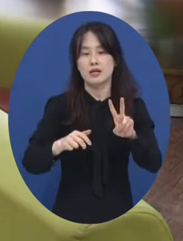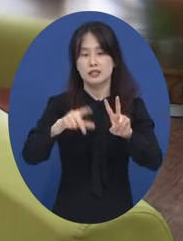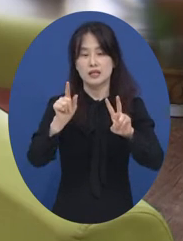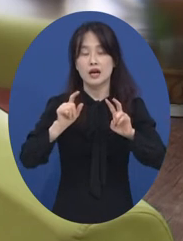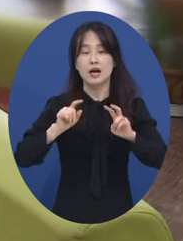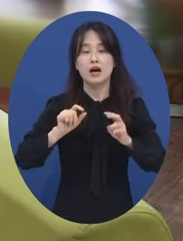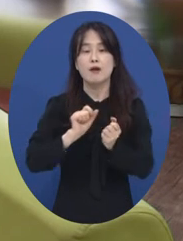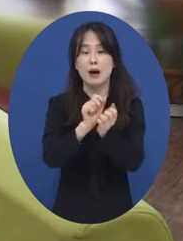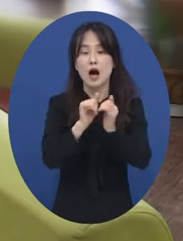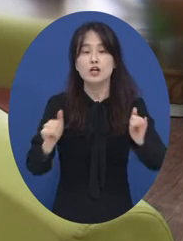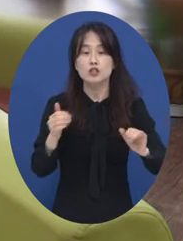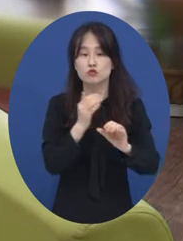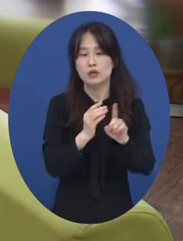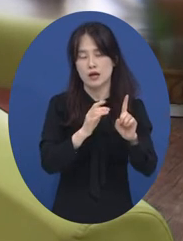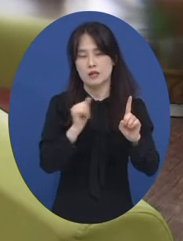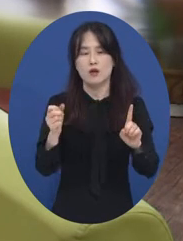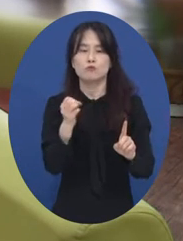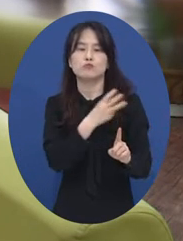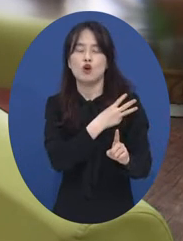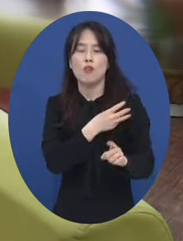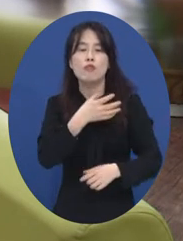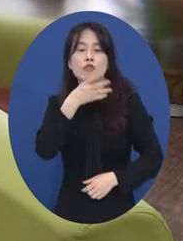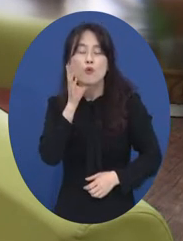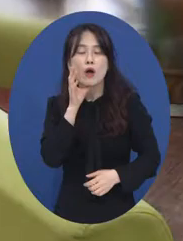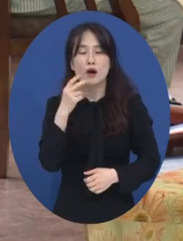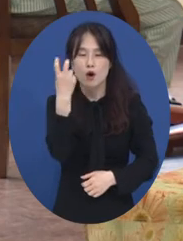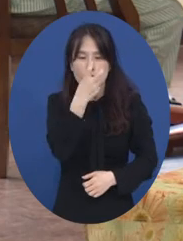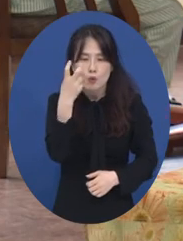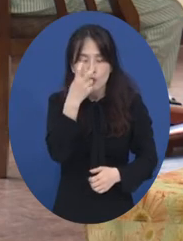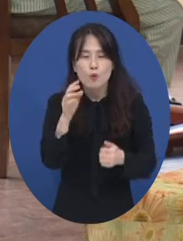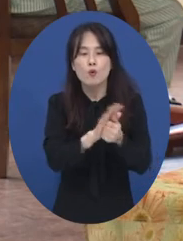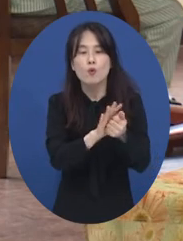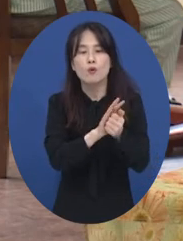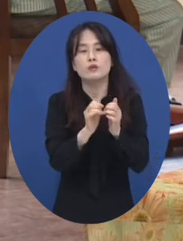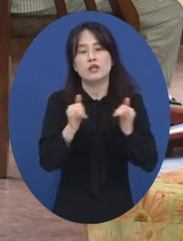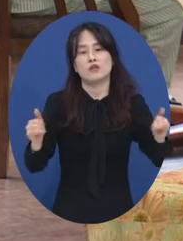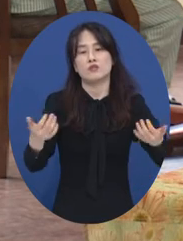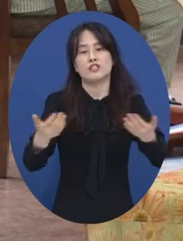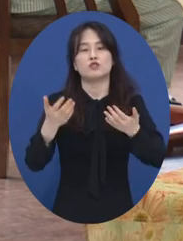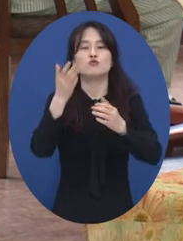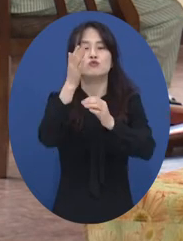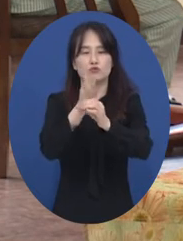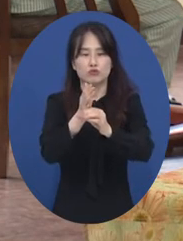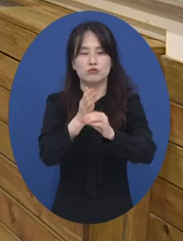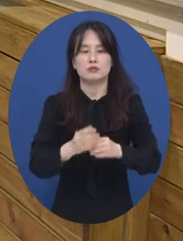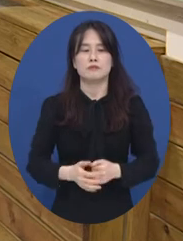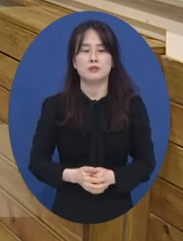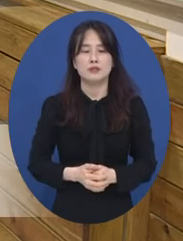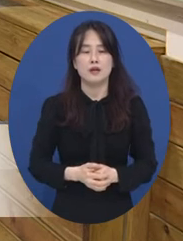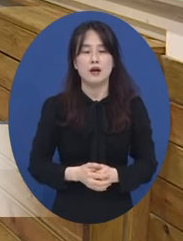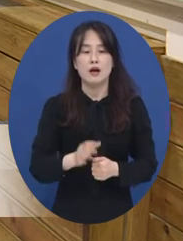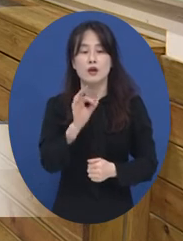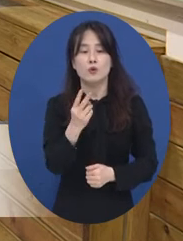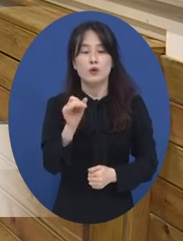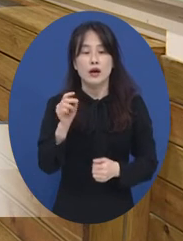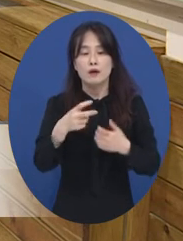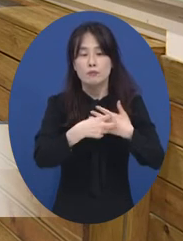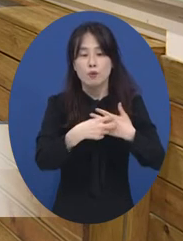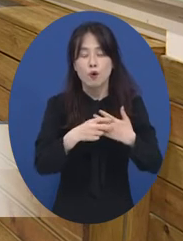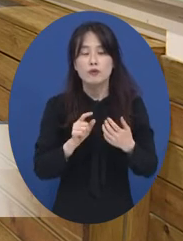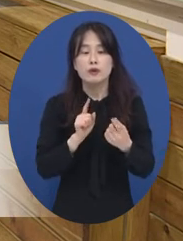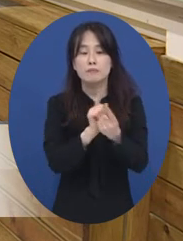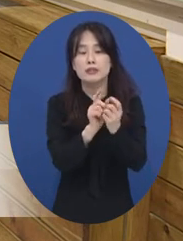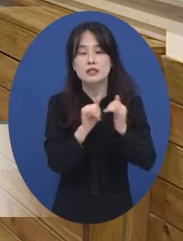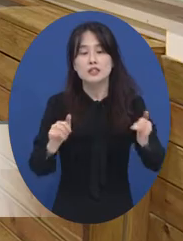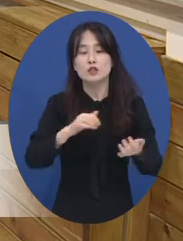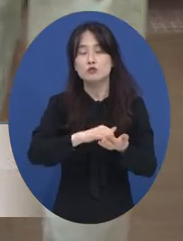2차 전파자 중 1명은 2천 1 요양병원 해서 요양보호사 로 근무하고 있는 것으로 확인됐습니다 요양병원 확신 자에